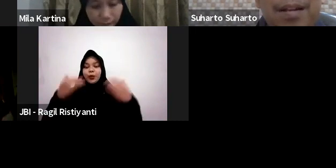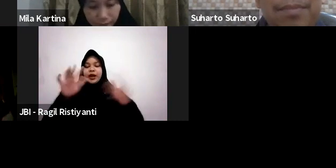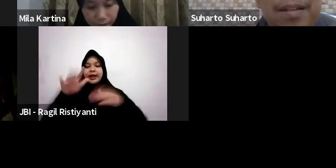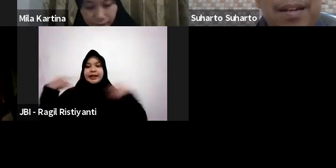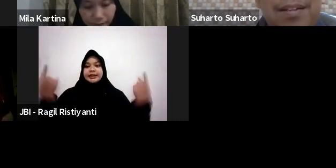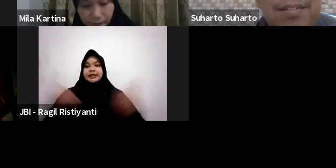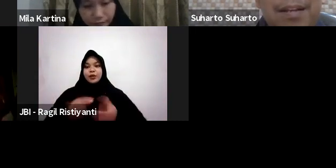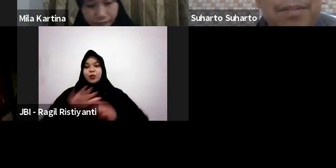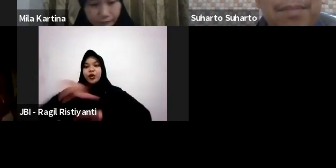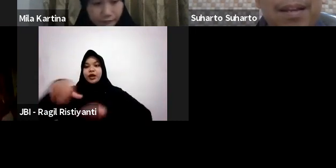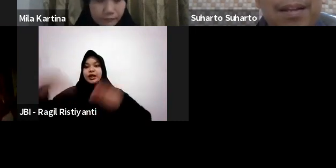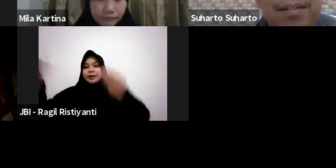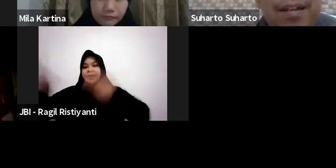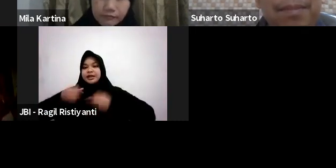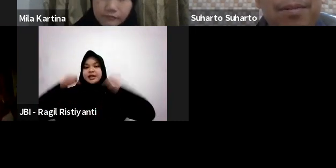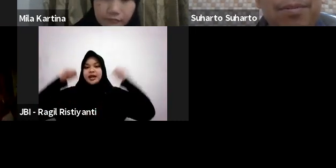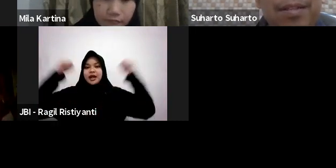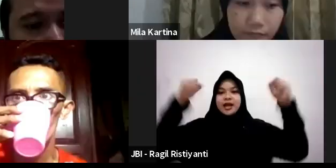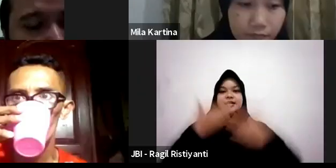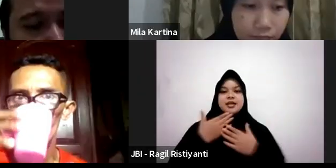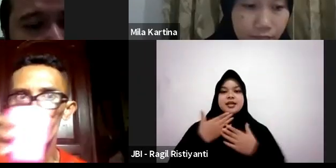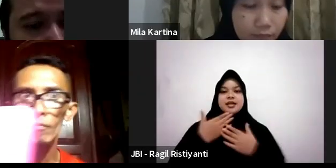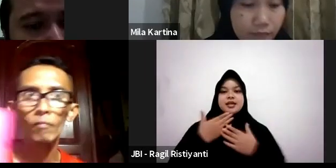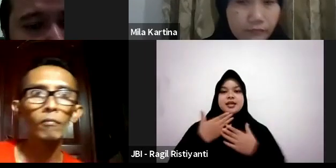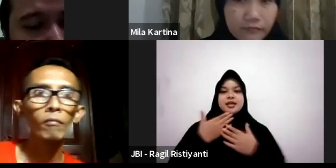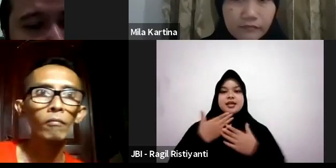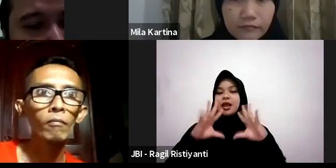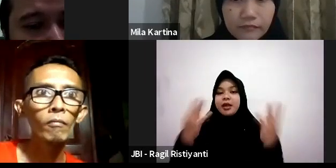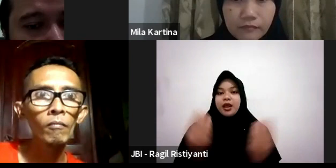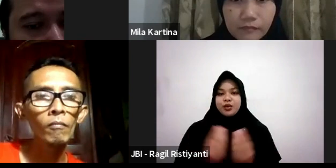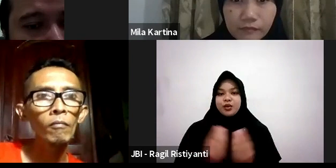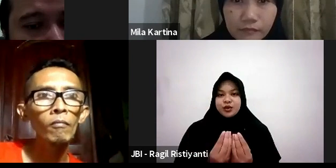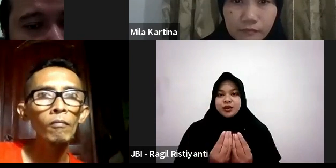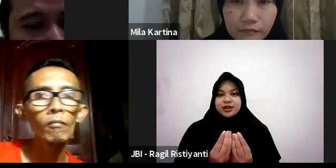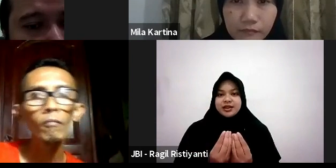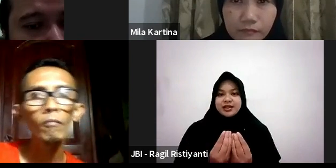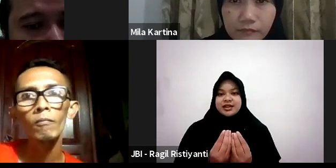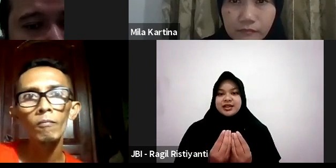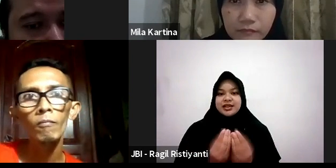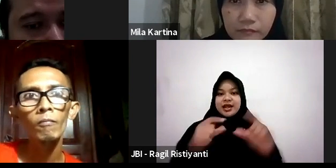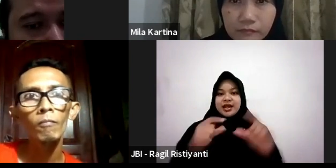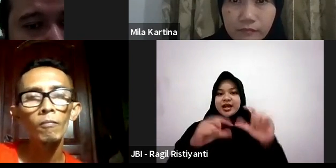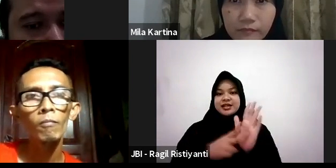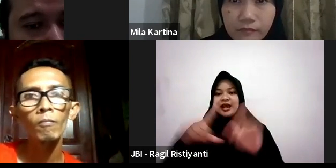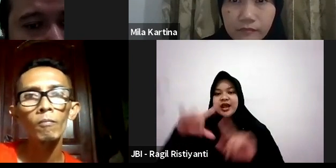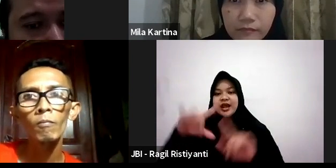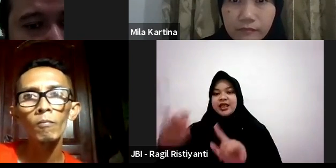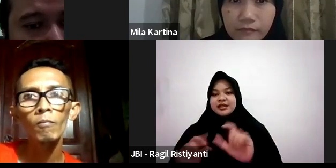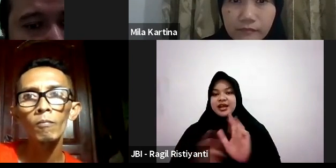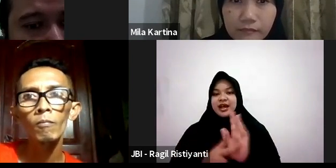Salam sehat salam semangat salam inklusi Shanti Shanti Shanti Om Assalamualaikum